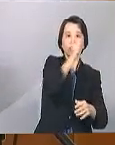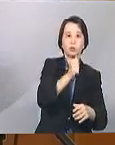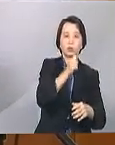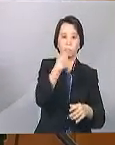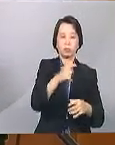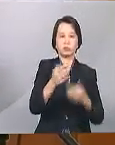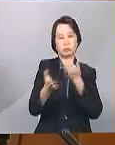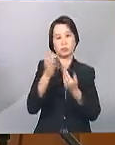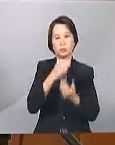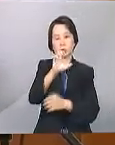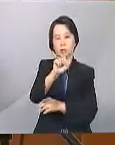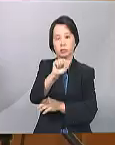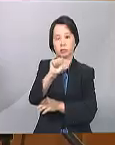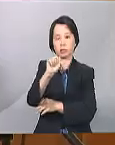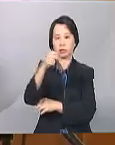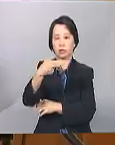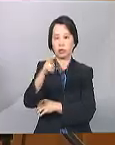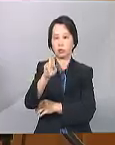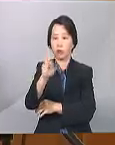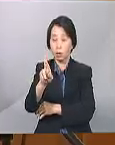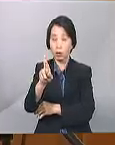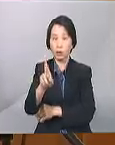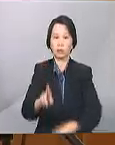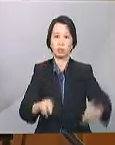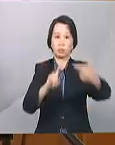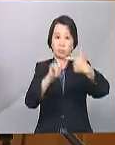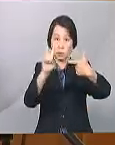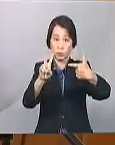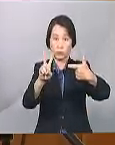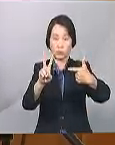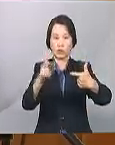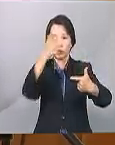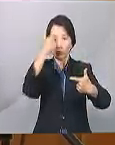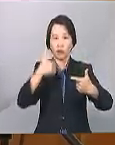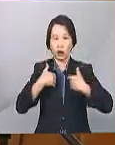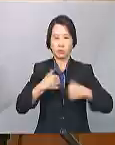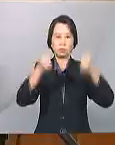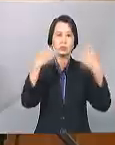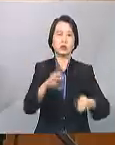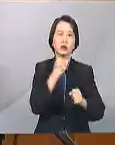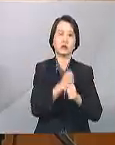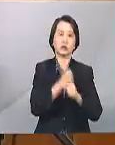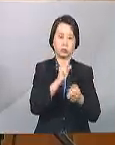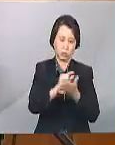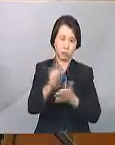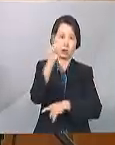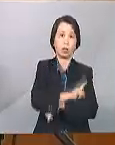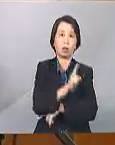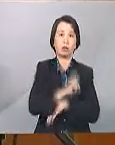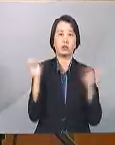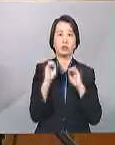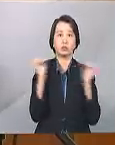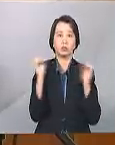kemudahan bersahur. Yang kedua, oleh kerana ada mereka yang hilang pendapatan seperti gaji harian dan